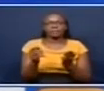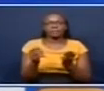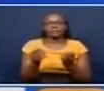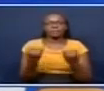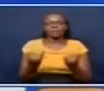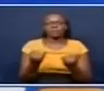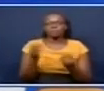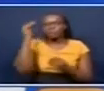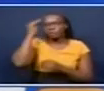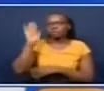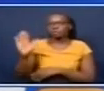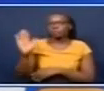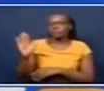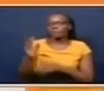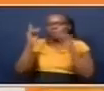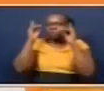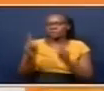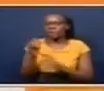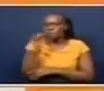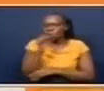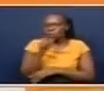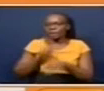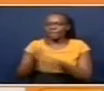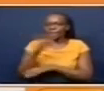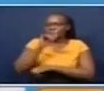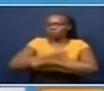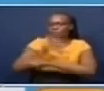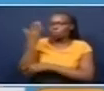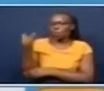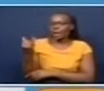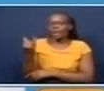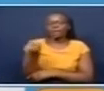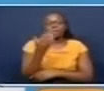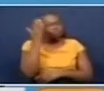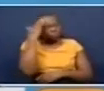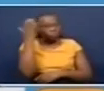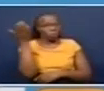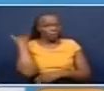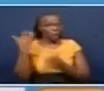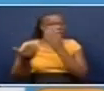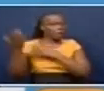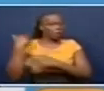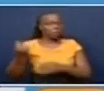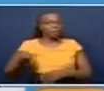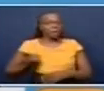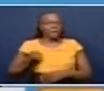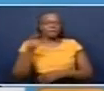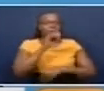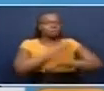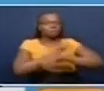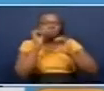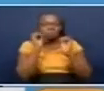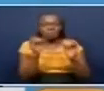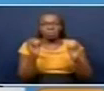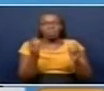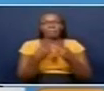soma ulipokuwa mdogo ukaamua kusoma uzeeni? Sasa ubaya, zamani zile wasichana walikuwa wasomi.